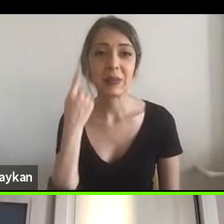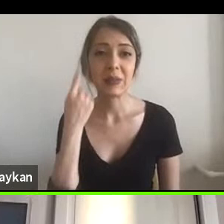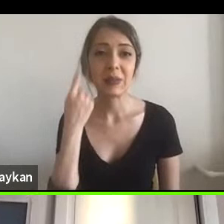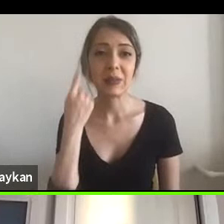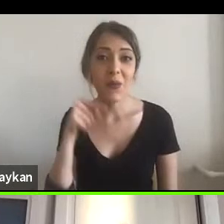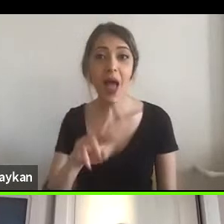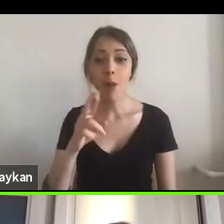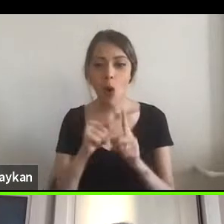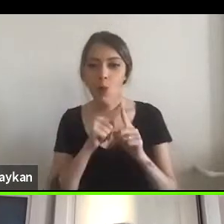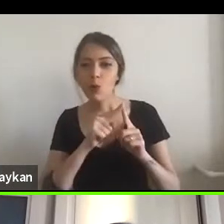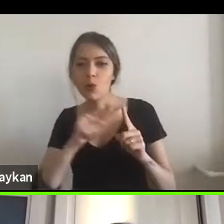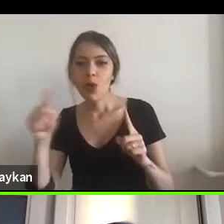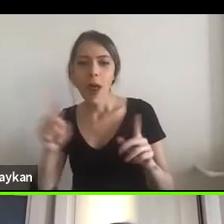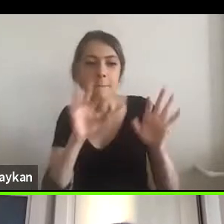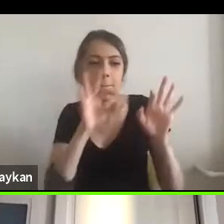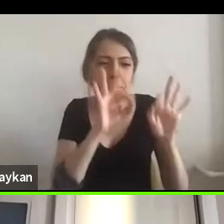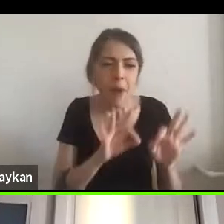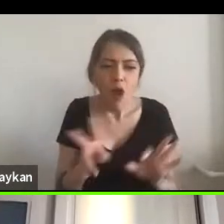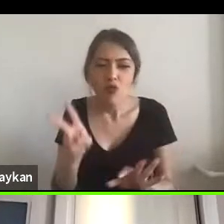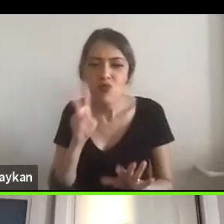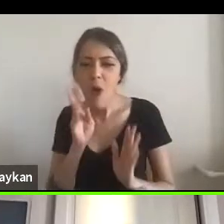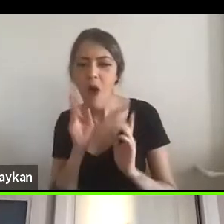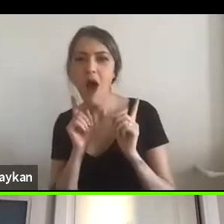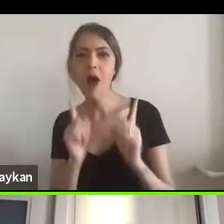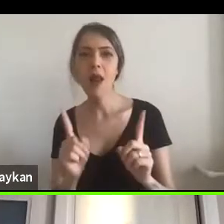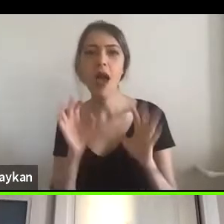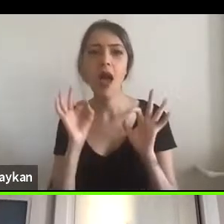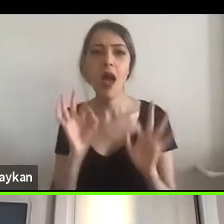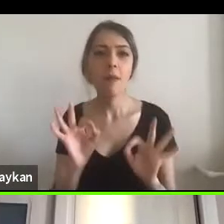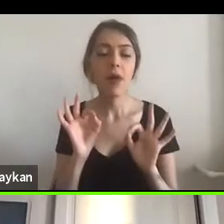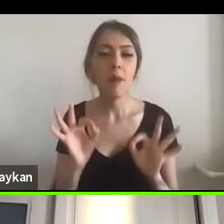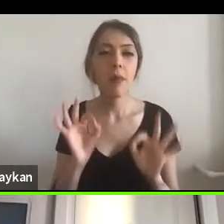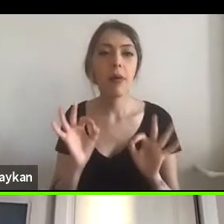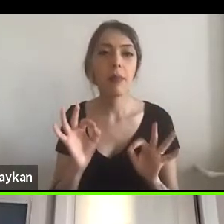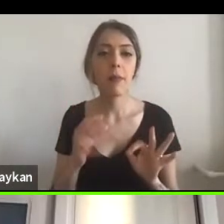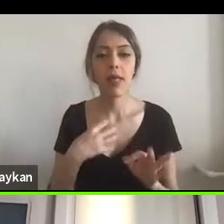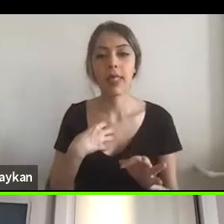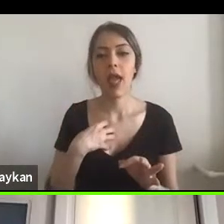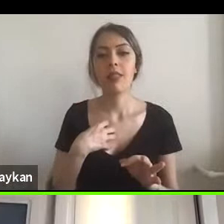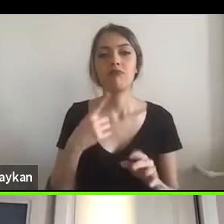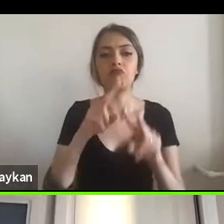sonuna gerekli dokümanları inceleyerek destek almadan tamamladım.